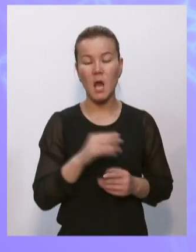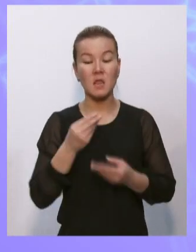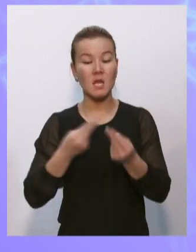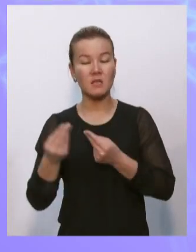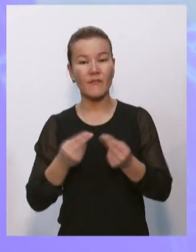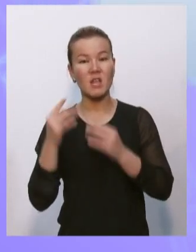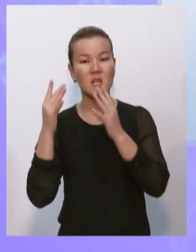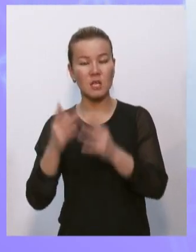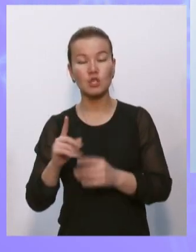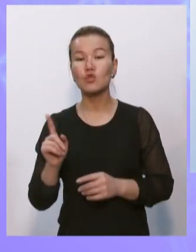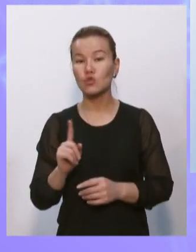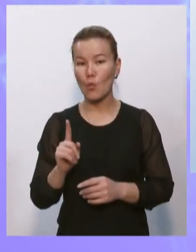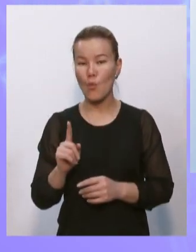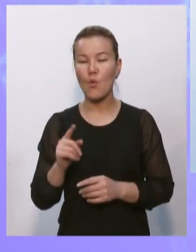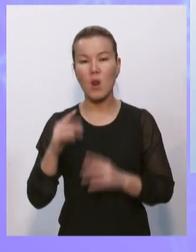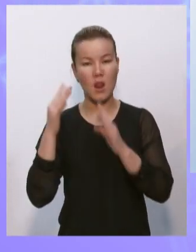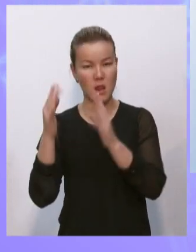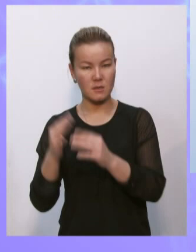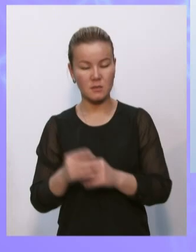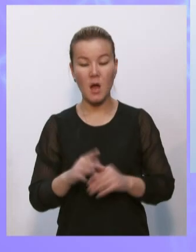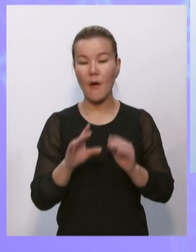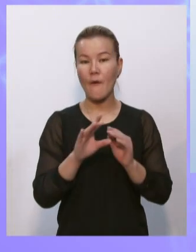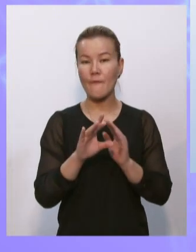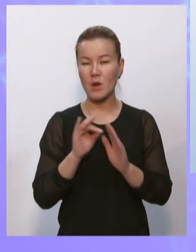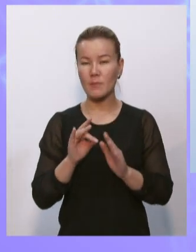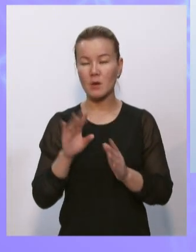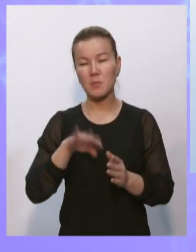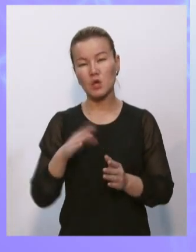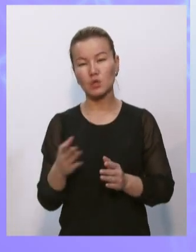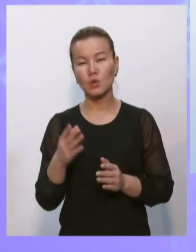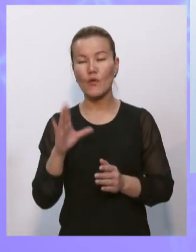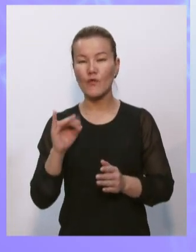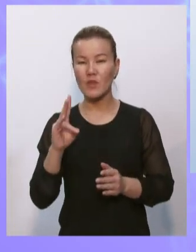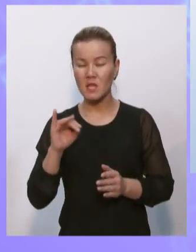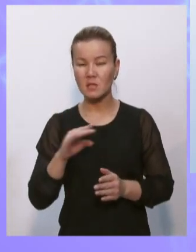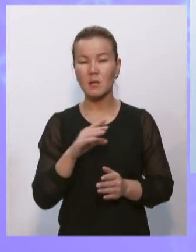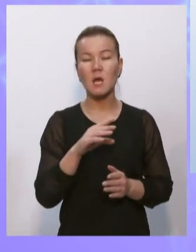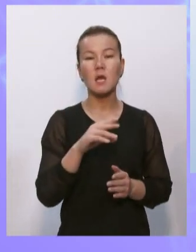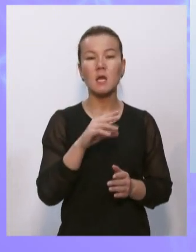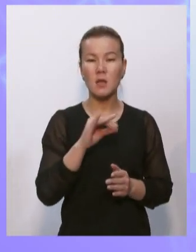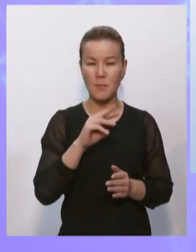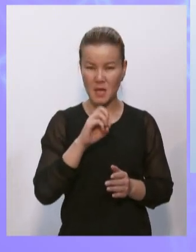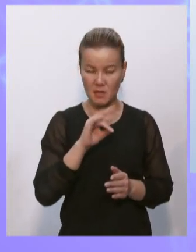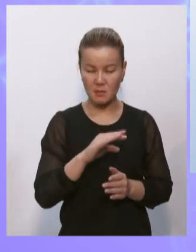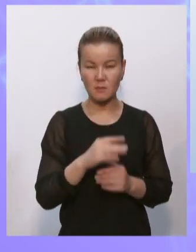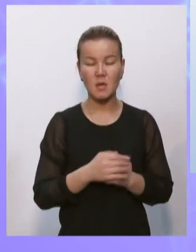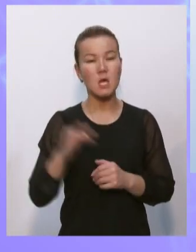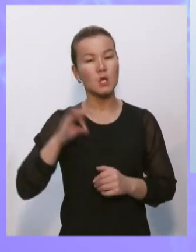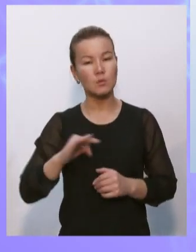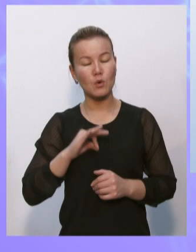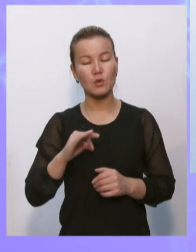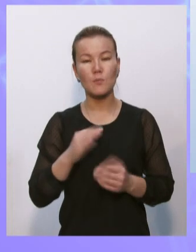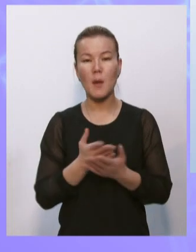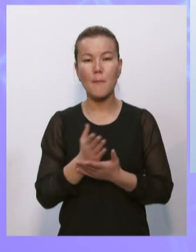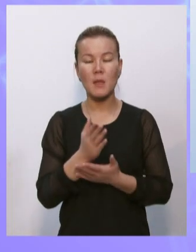Нарисовать лес. Что лес? Выбор между винительным и именительными падежами. Используем